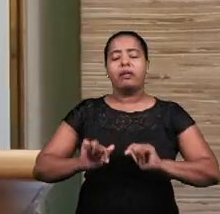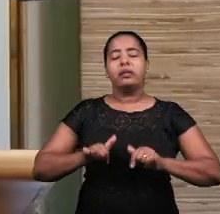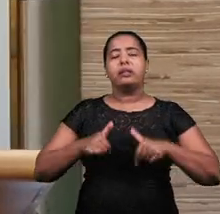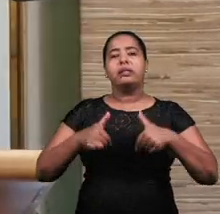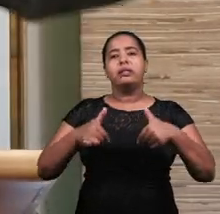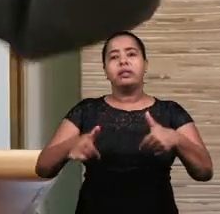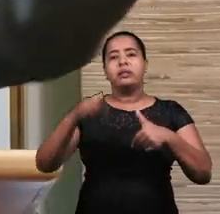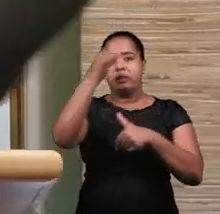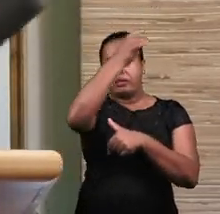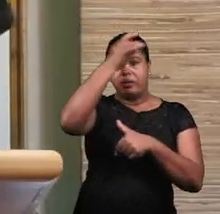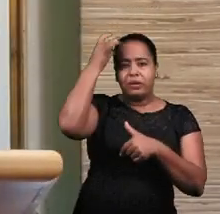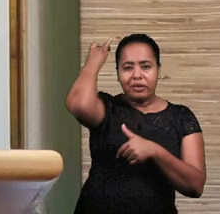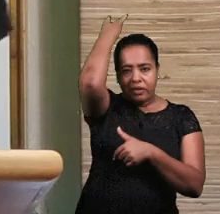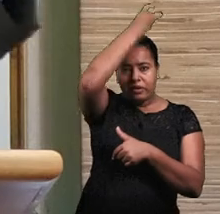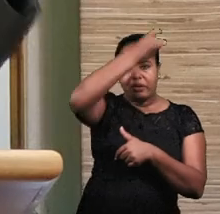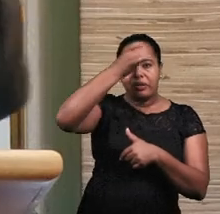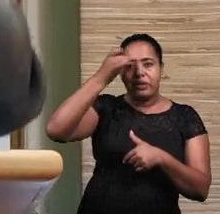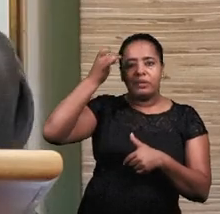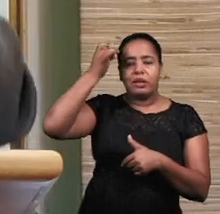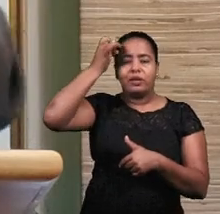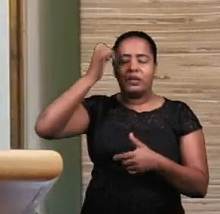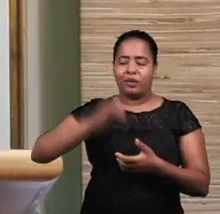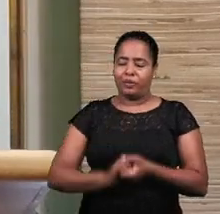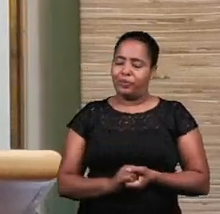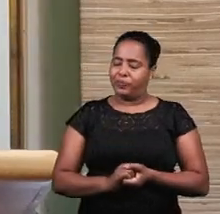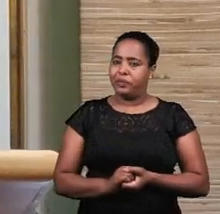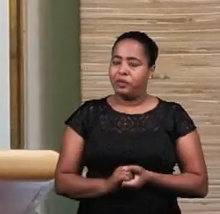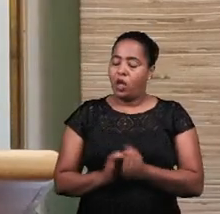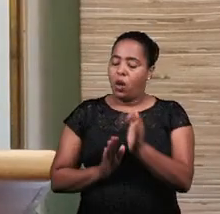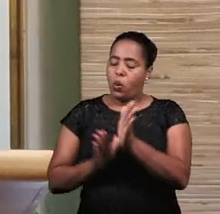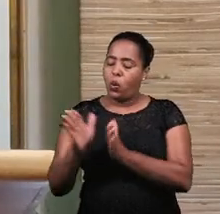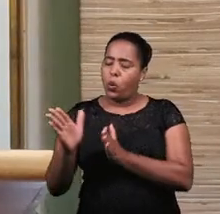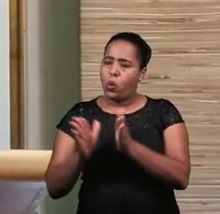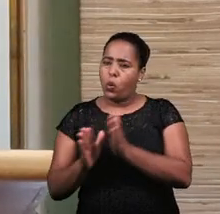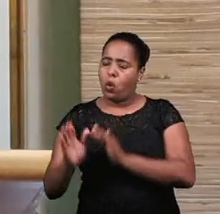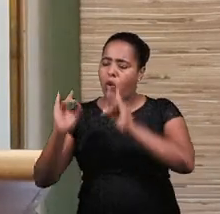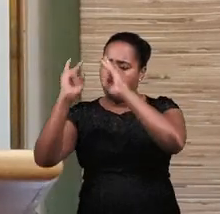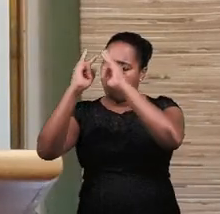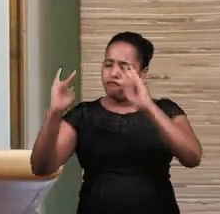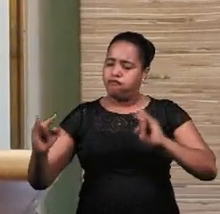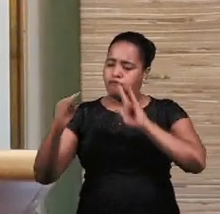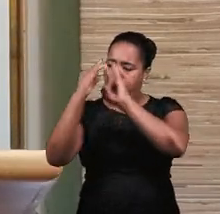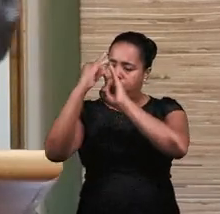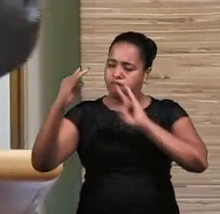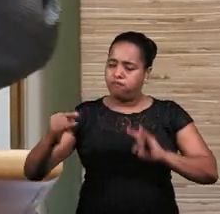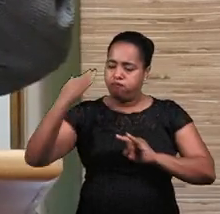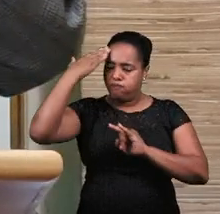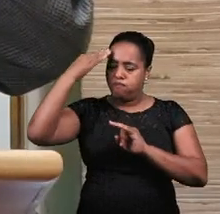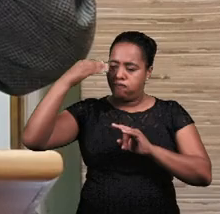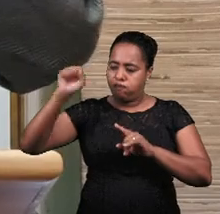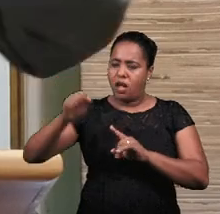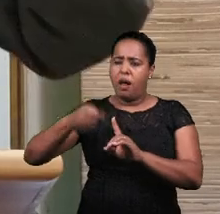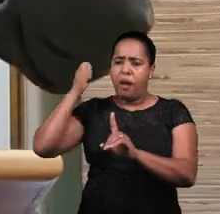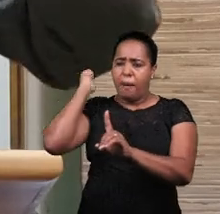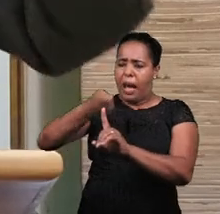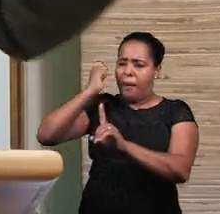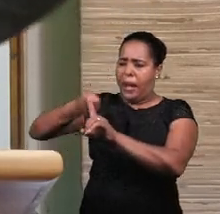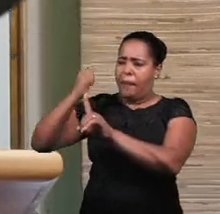Mes frères et sœurs, toute la construction du temple de Salomon a été toute faite sans le bruit des